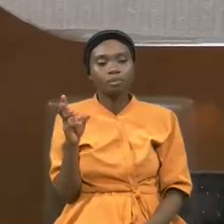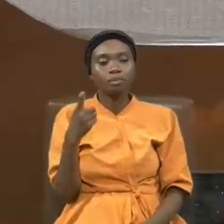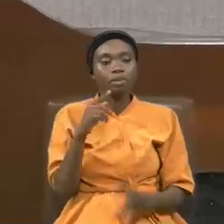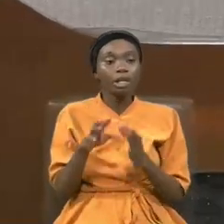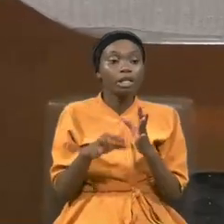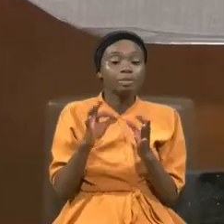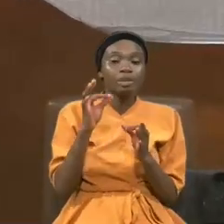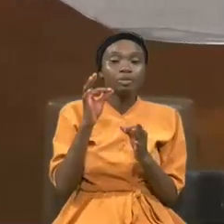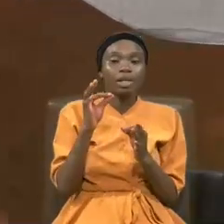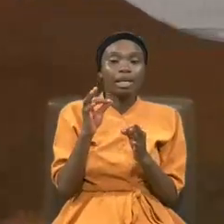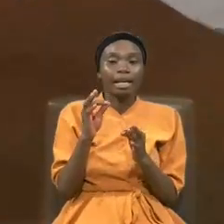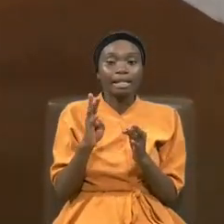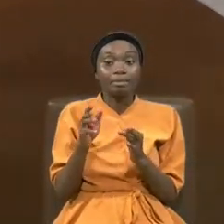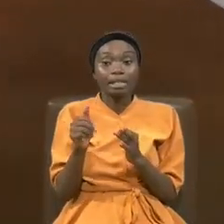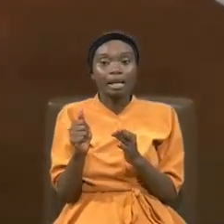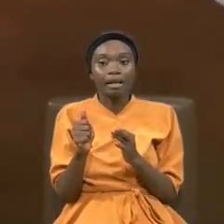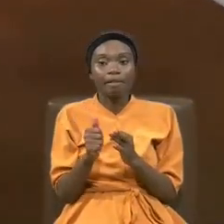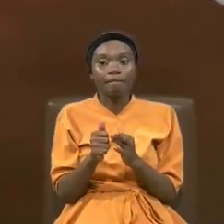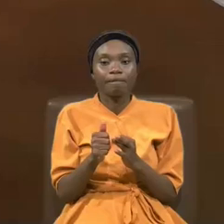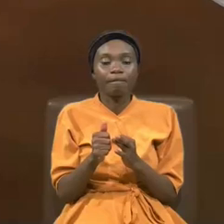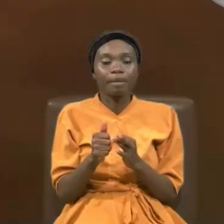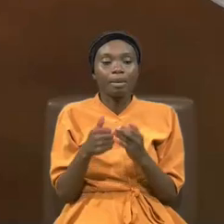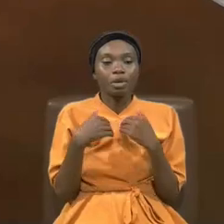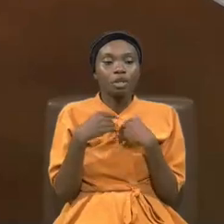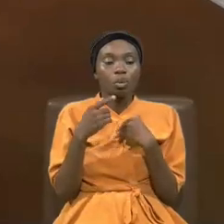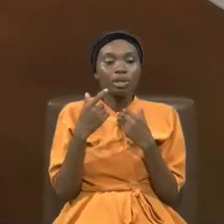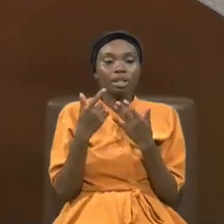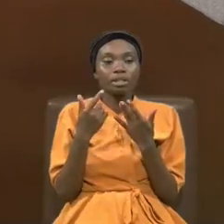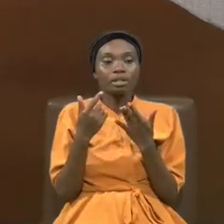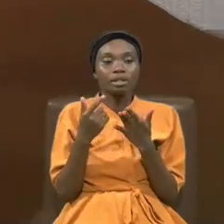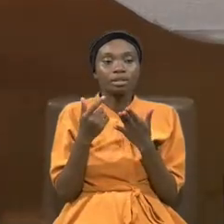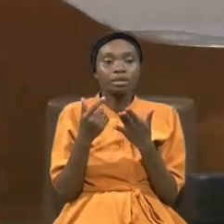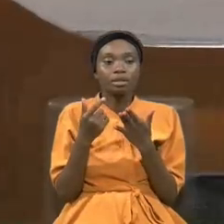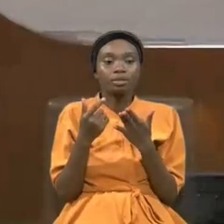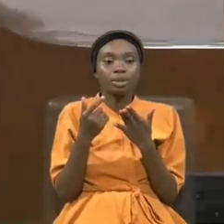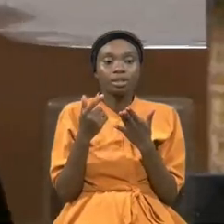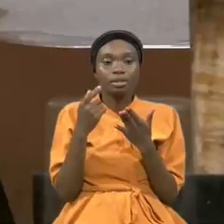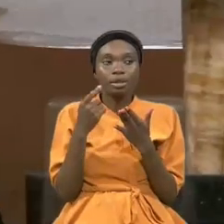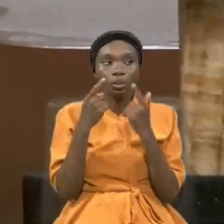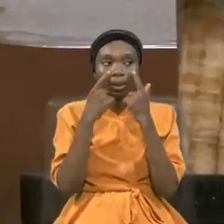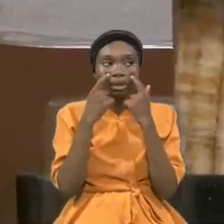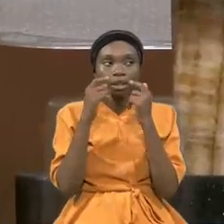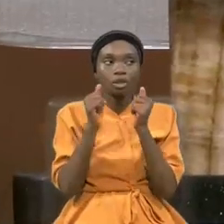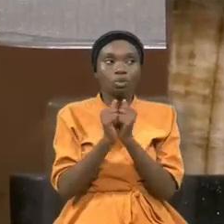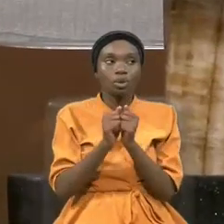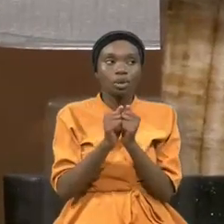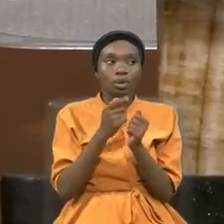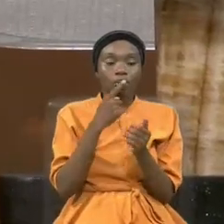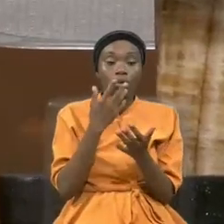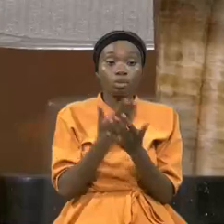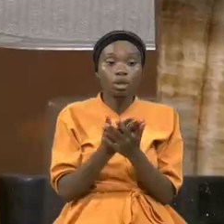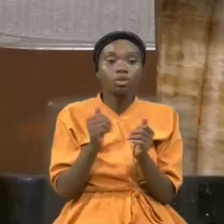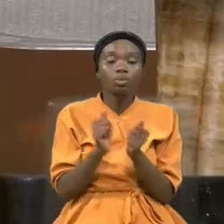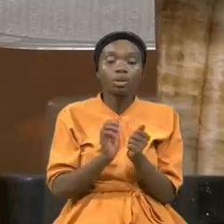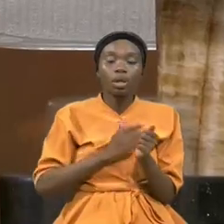L'Esprit lui-même rend témoignage à notre esprit que nous sommes enfants